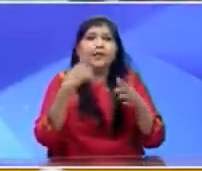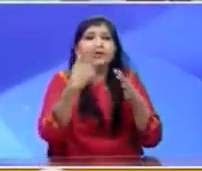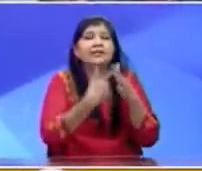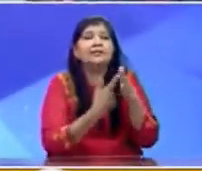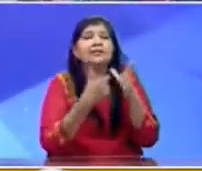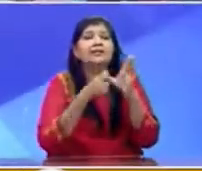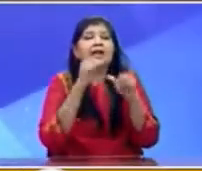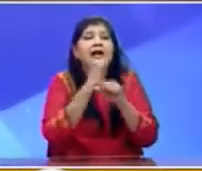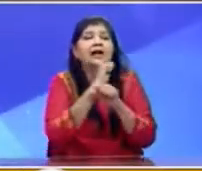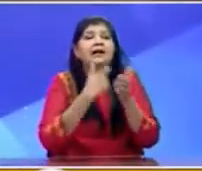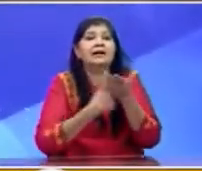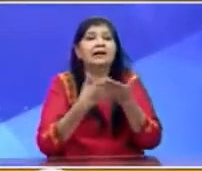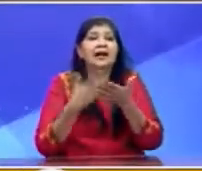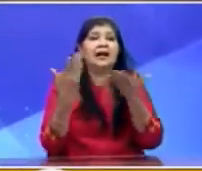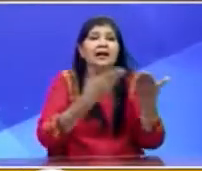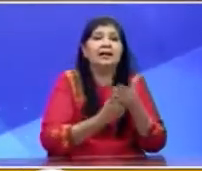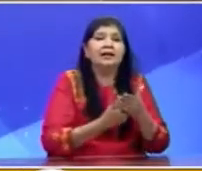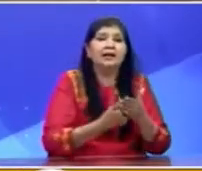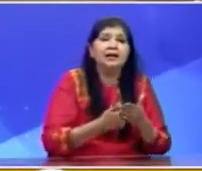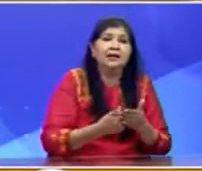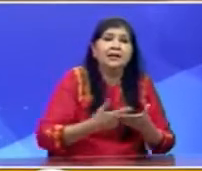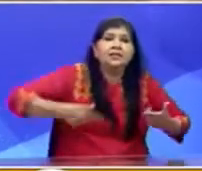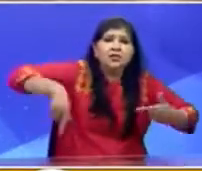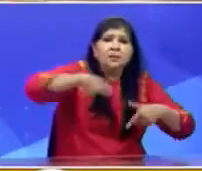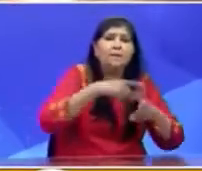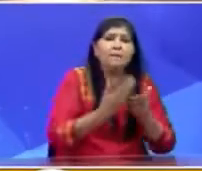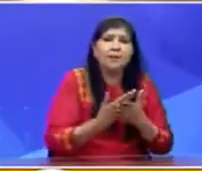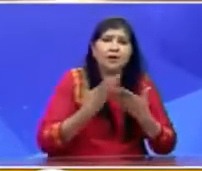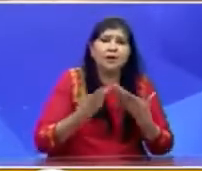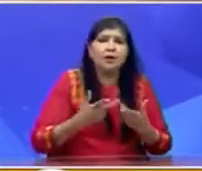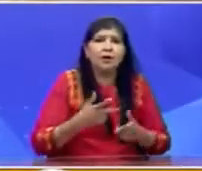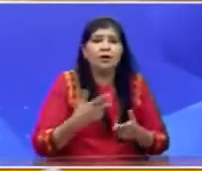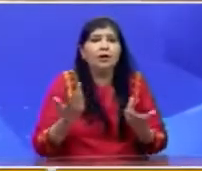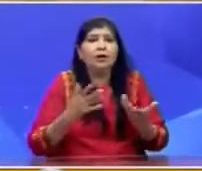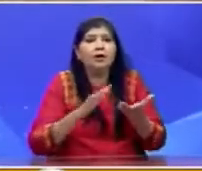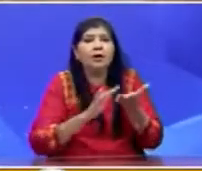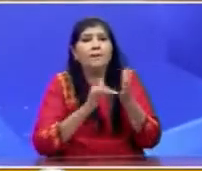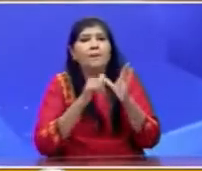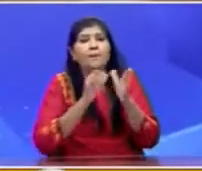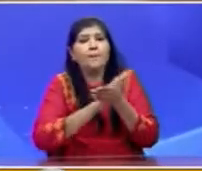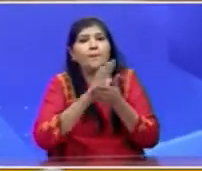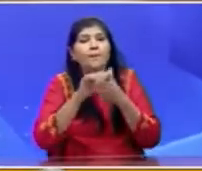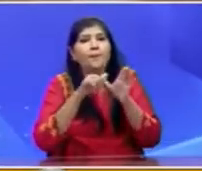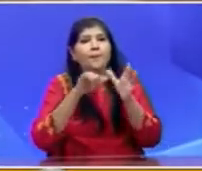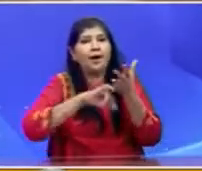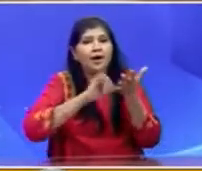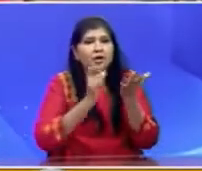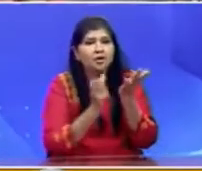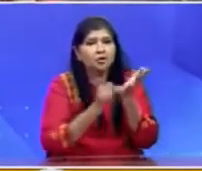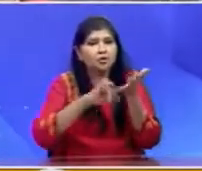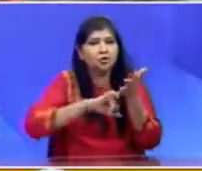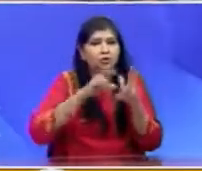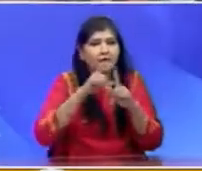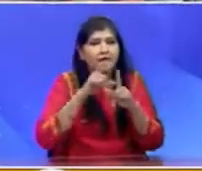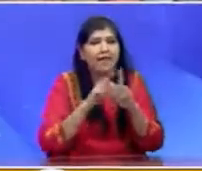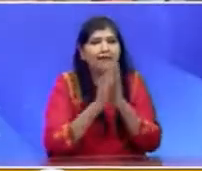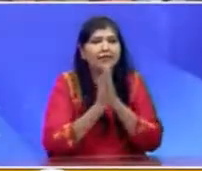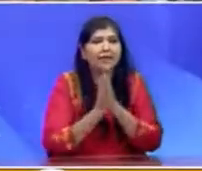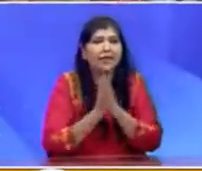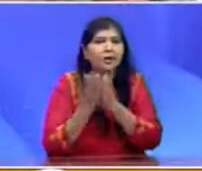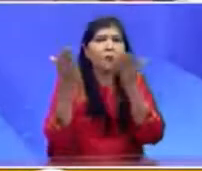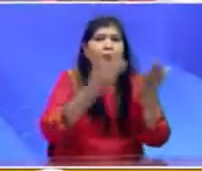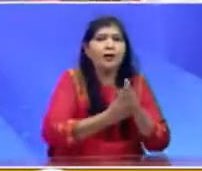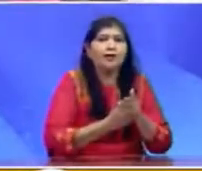वाला है। जागरा के मेलों में महासू देवता का आह्वान करके बीसू गीत